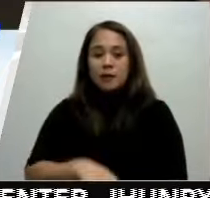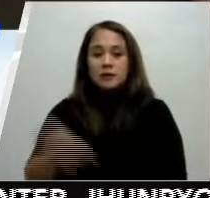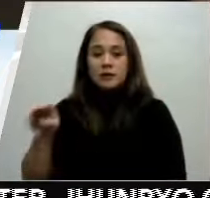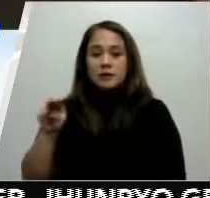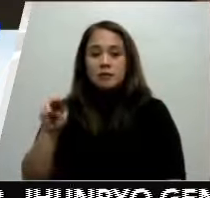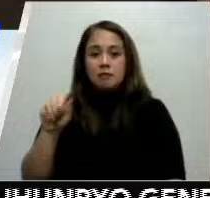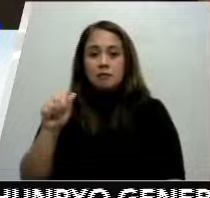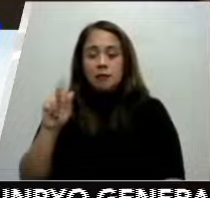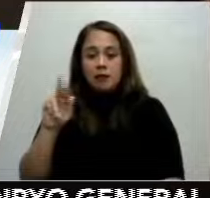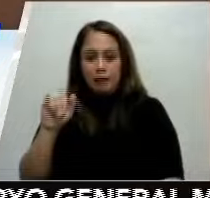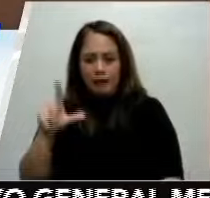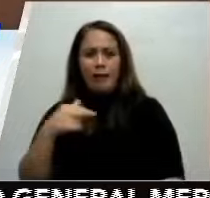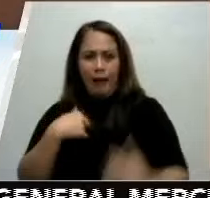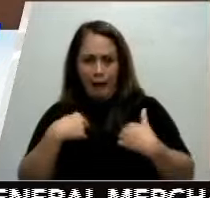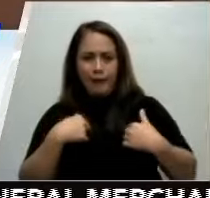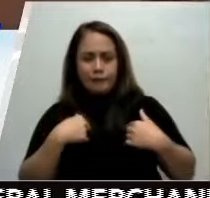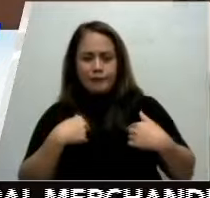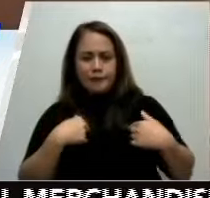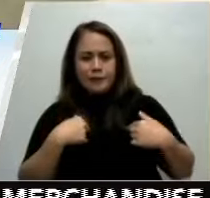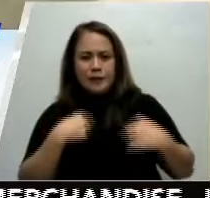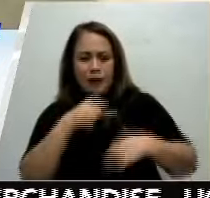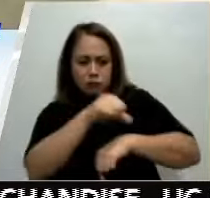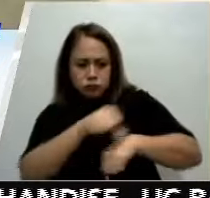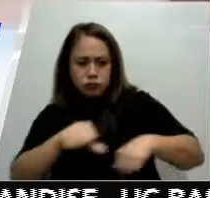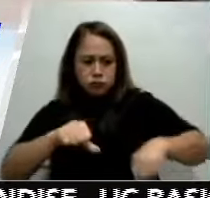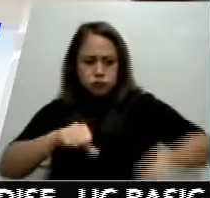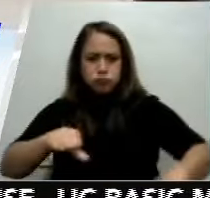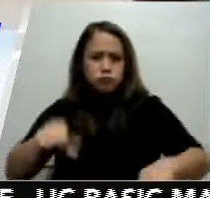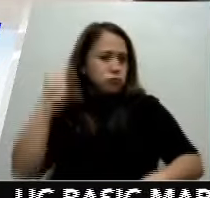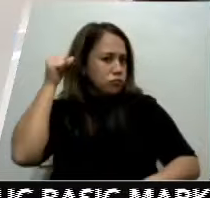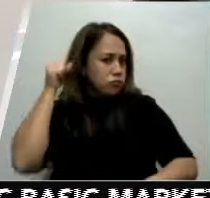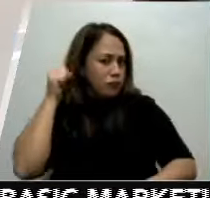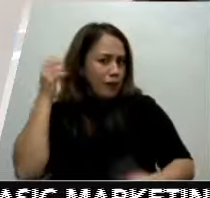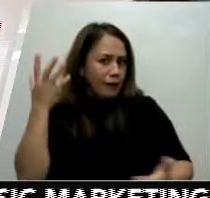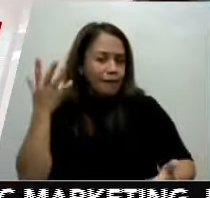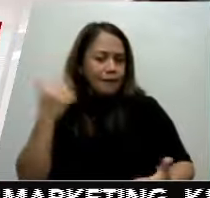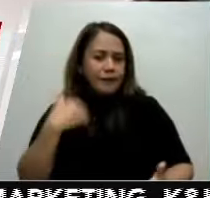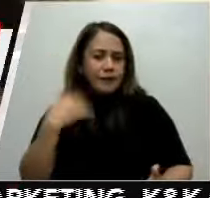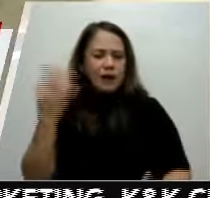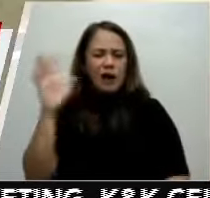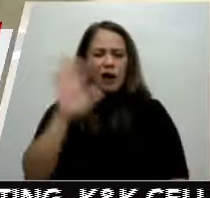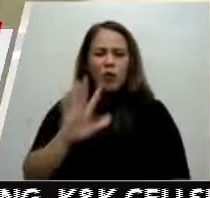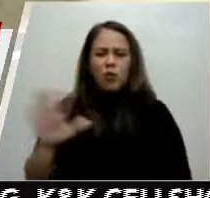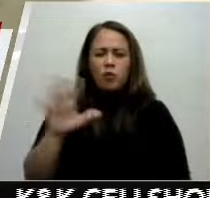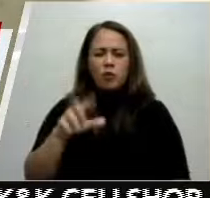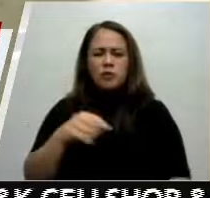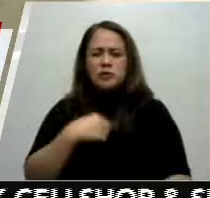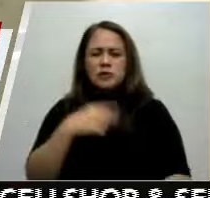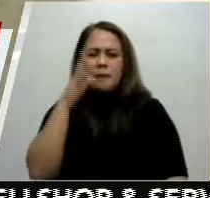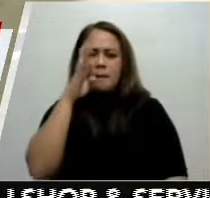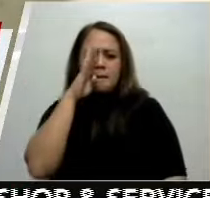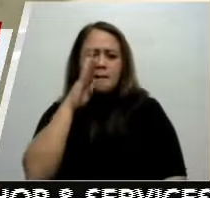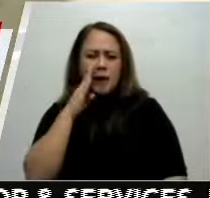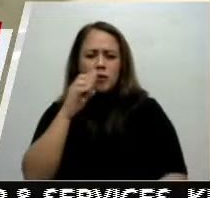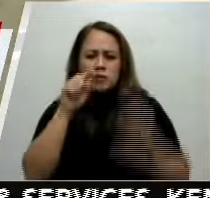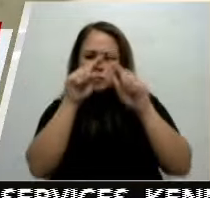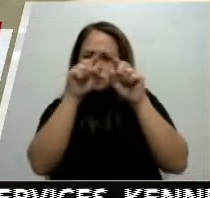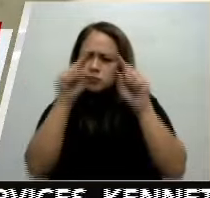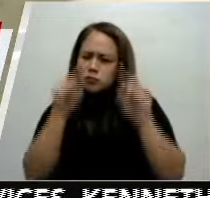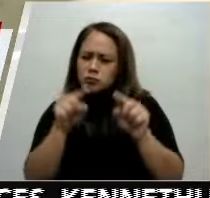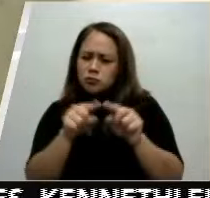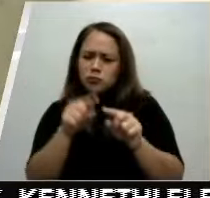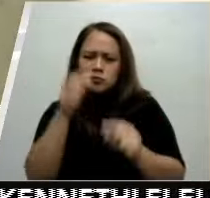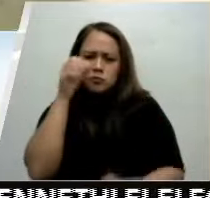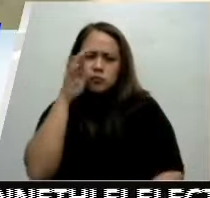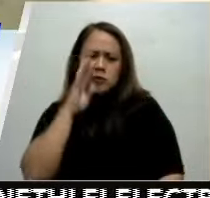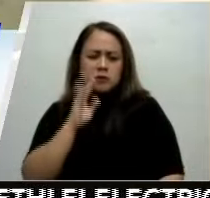ng mga sugat sa dalawang binti at bandang tenga. Parang hugis kakao, kulay brown. Nung nakita ko, akala ko, di ko kasi alam,